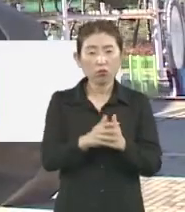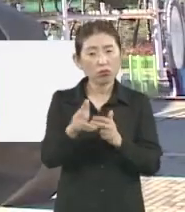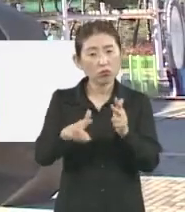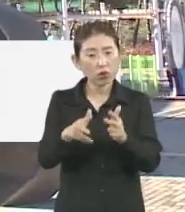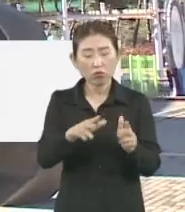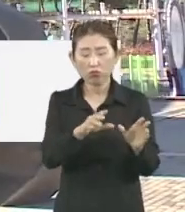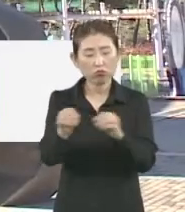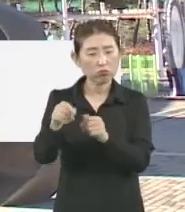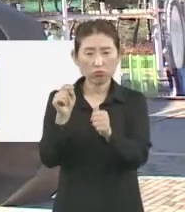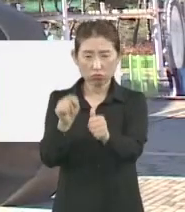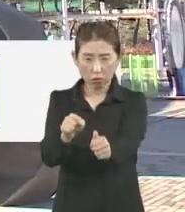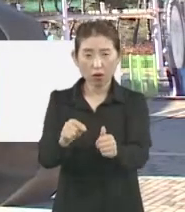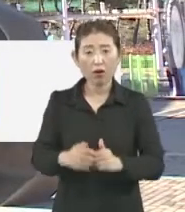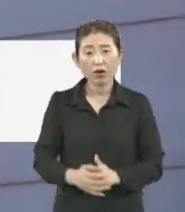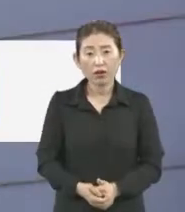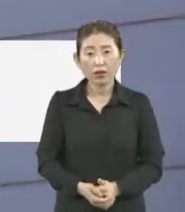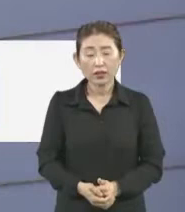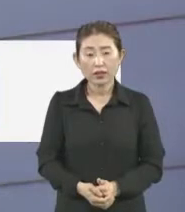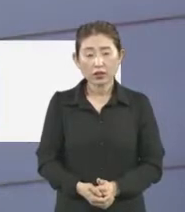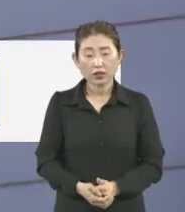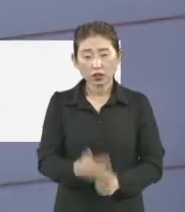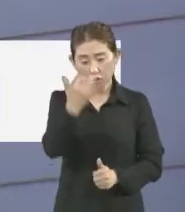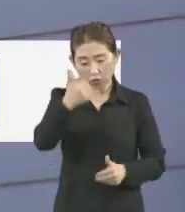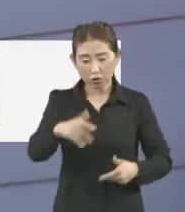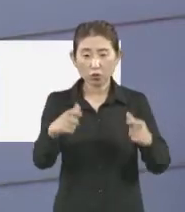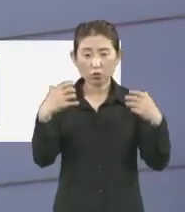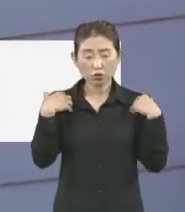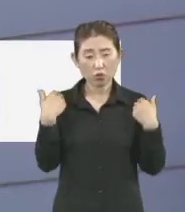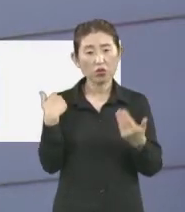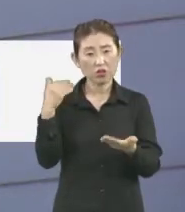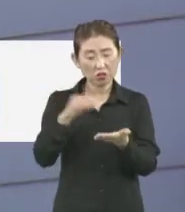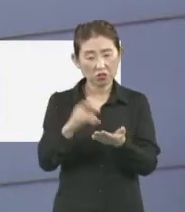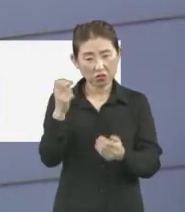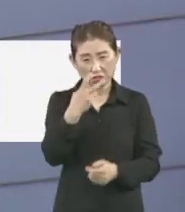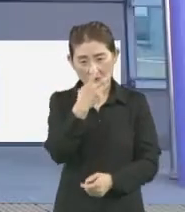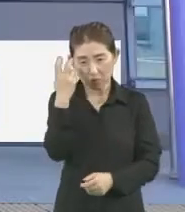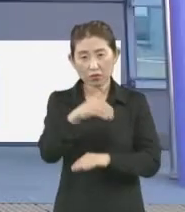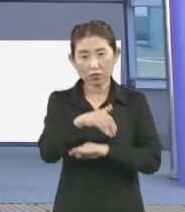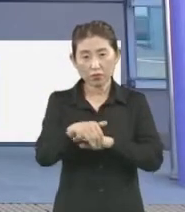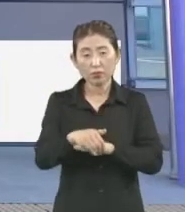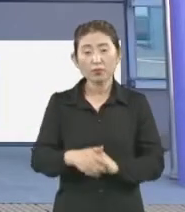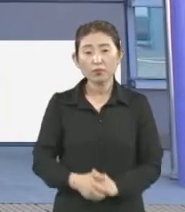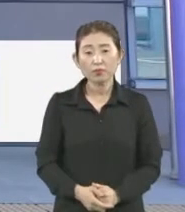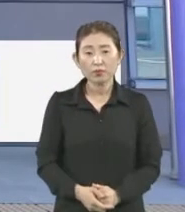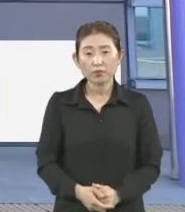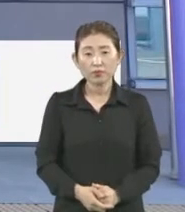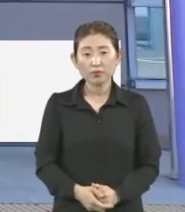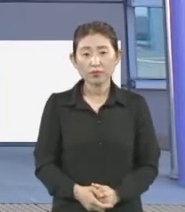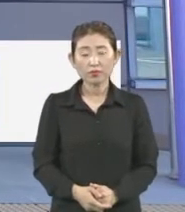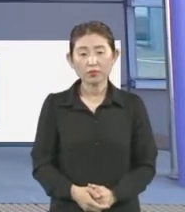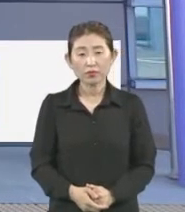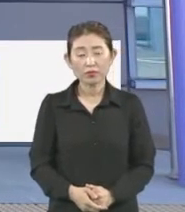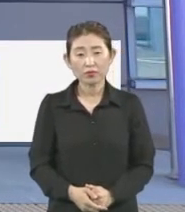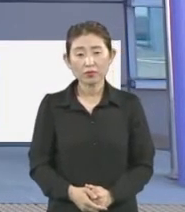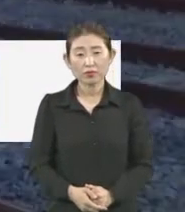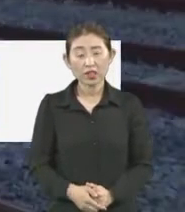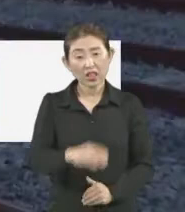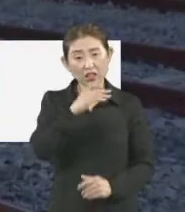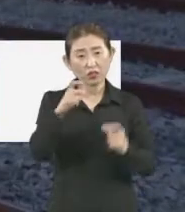추진에 중단을 지시했고 이에 따라 충남도는 원점에서 재검토 할 예정입니다 이같은 소식이 전해지자